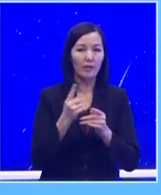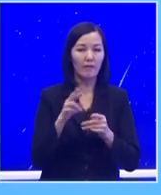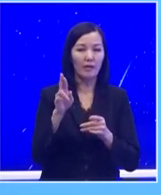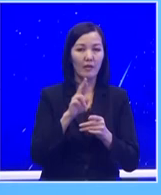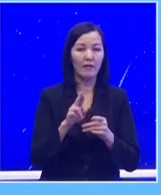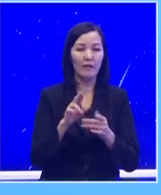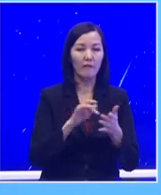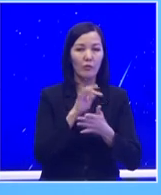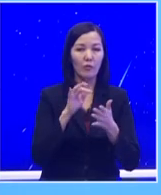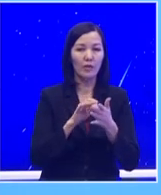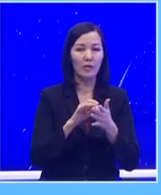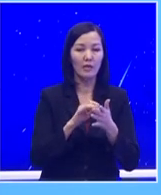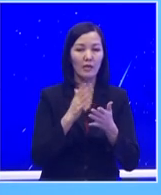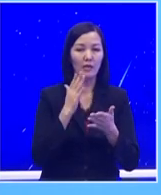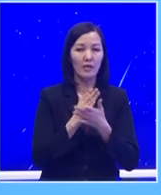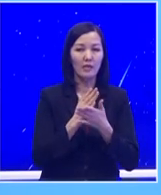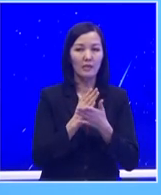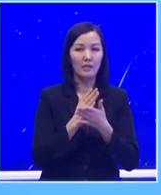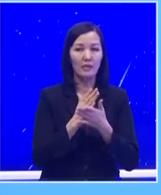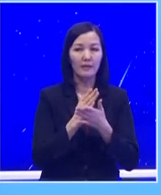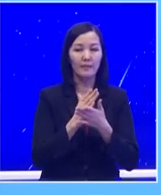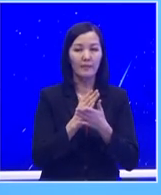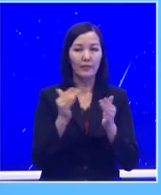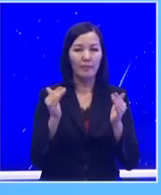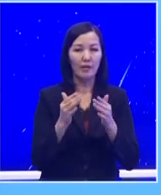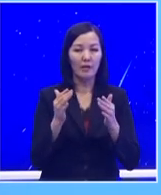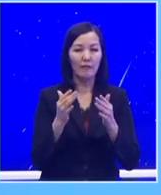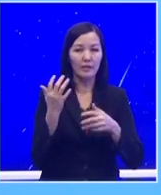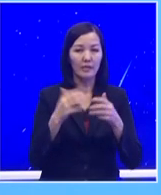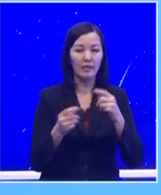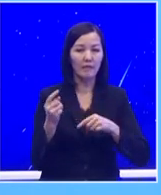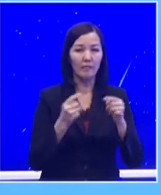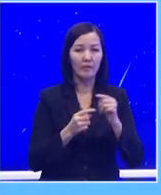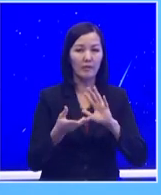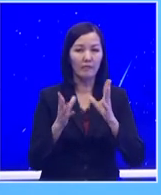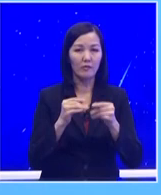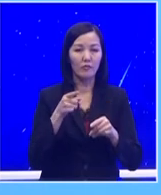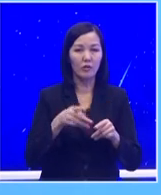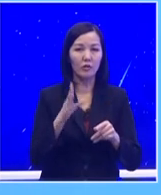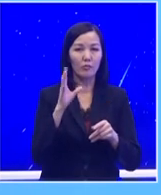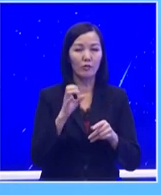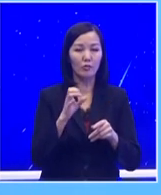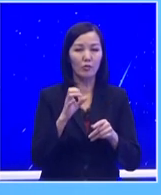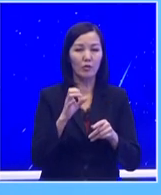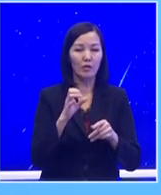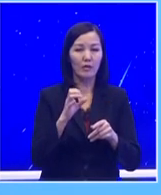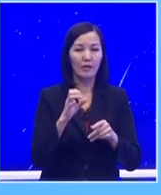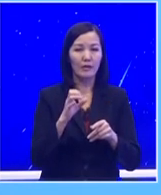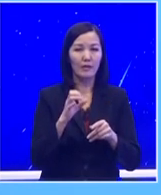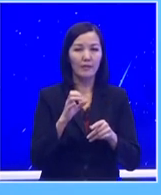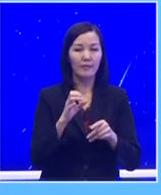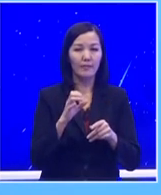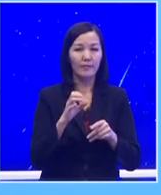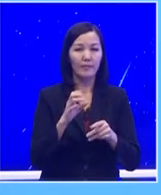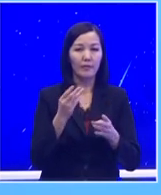городе действующих субъектов малого, частного и среднего бизнеса составляет 1500 единиц.